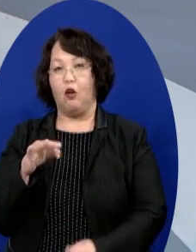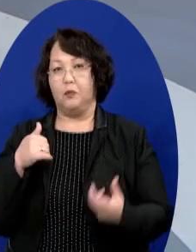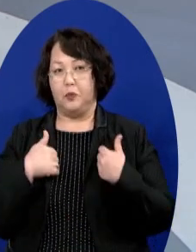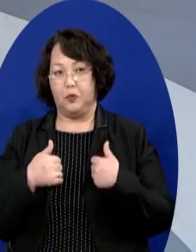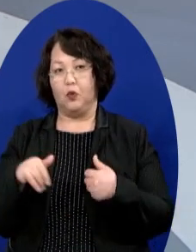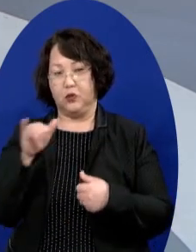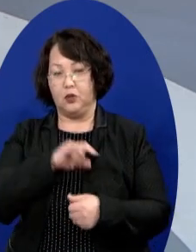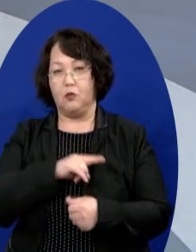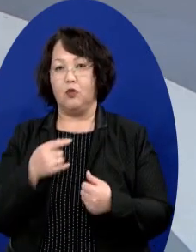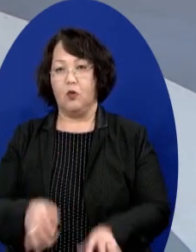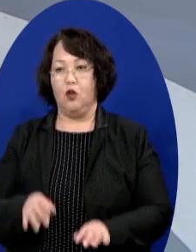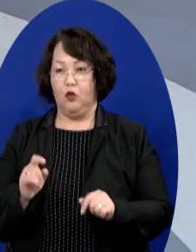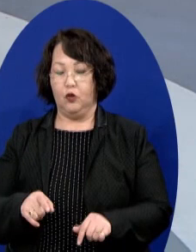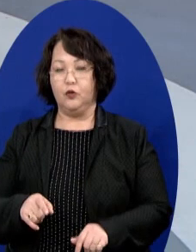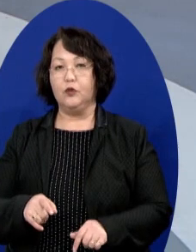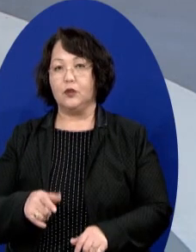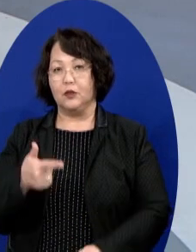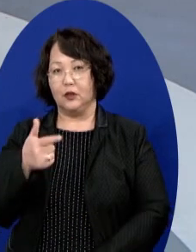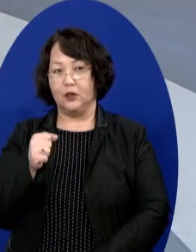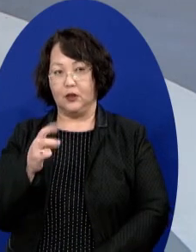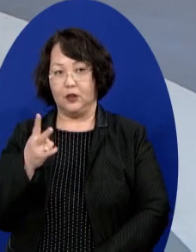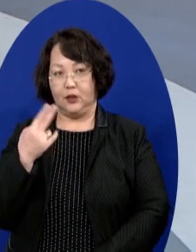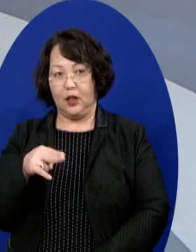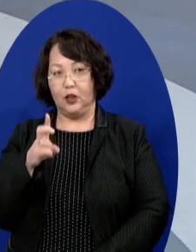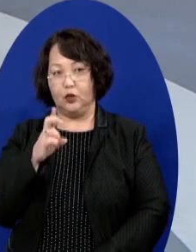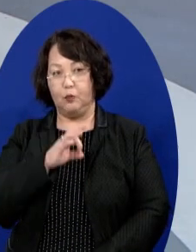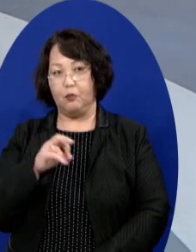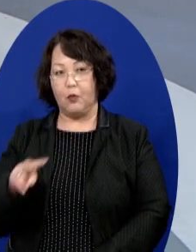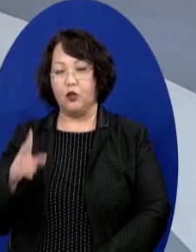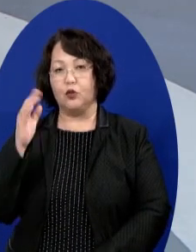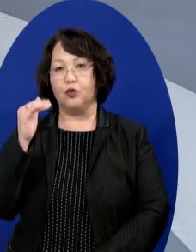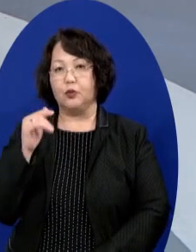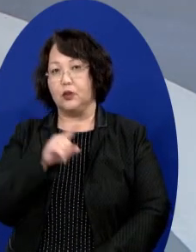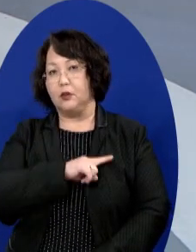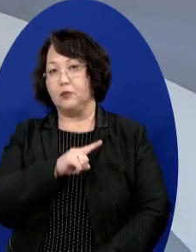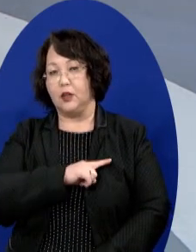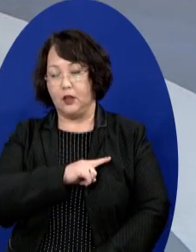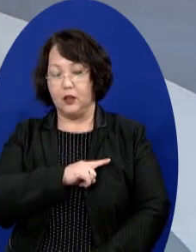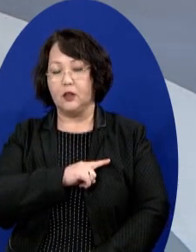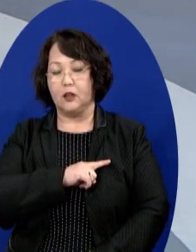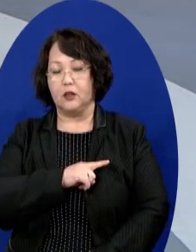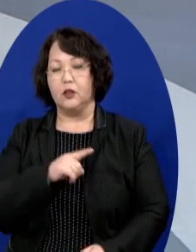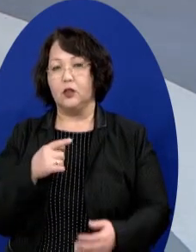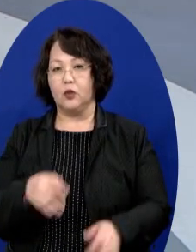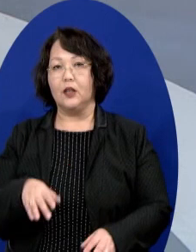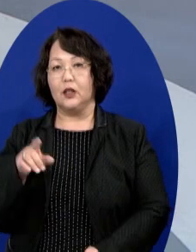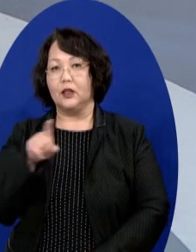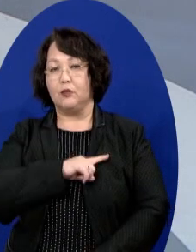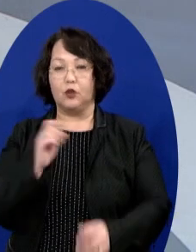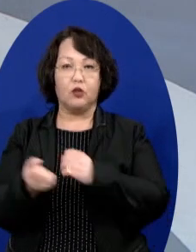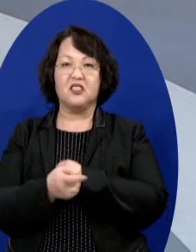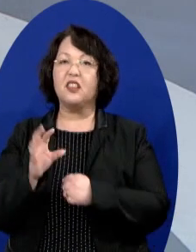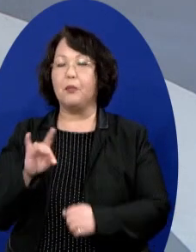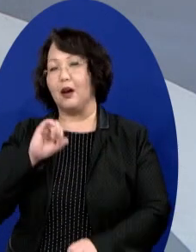өнөөдөр одоо хөгжиж байгаа спортын төрөл болох гандболын улсын аврал өсрийн аврал шалгуур тэмцээн эхэлсэн байна. За энэ жилийн өсрийн аврал шалгуур тэмцээн онцлог нь жоох юм юу